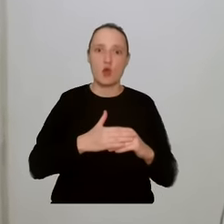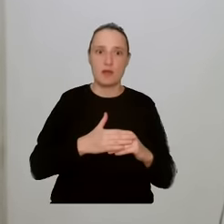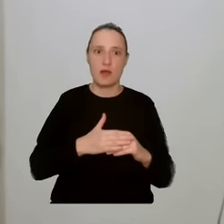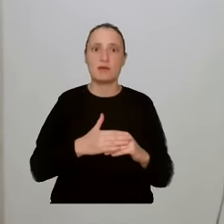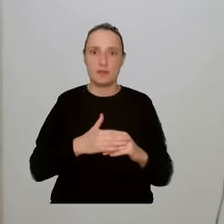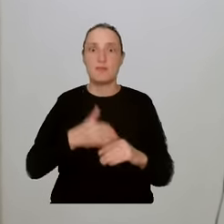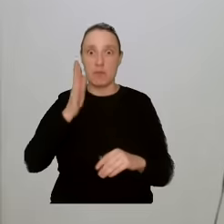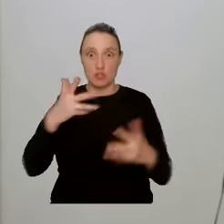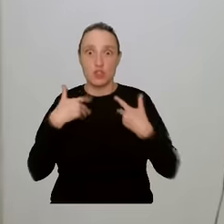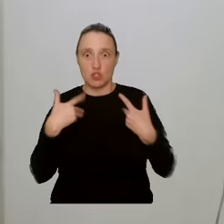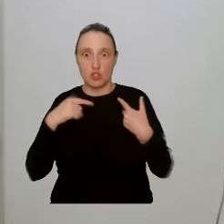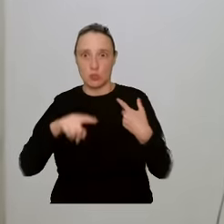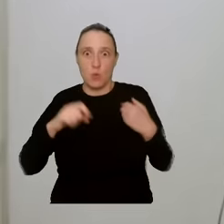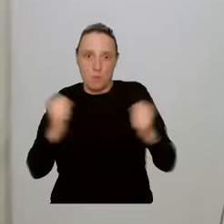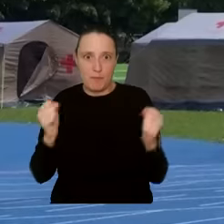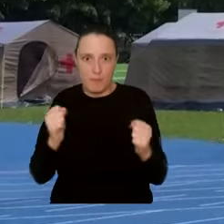w strachu.